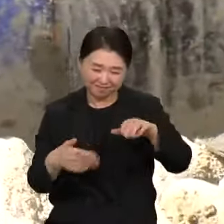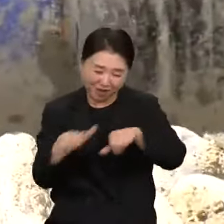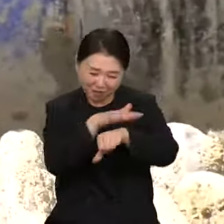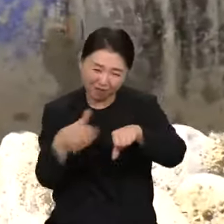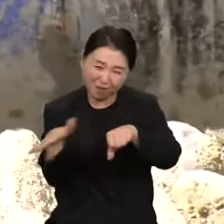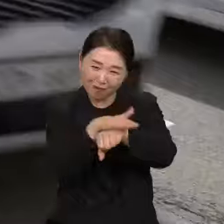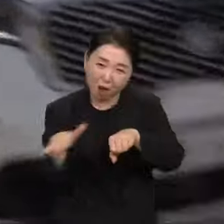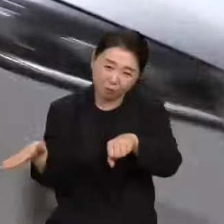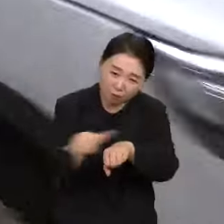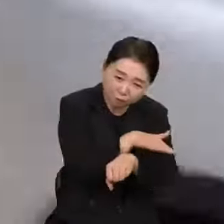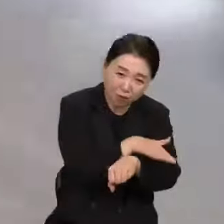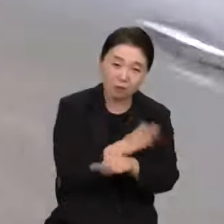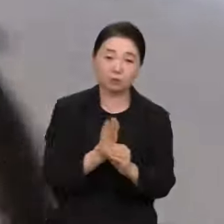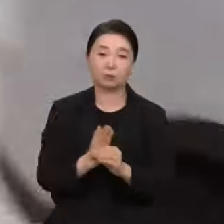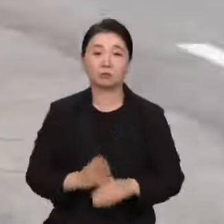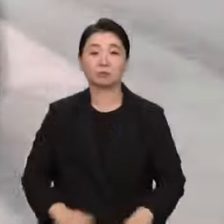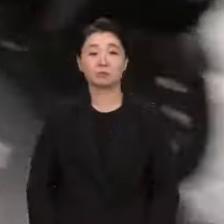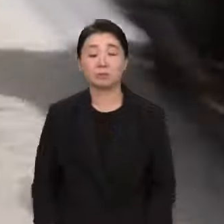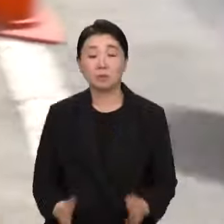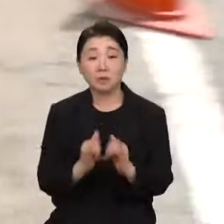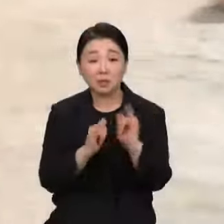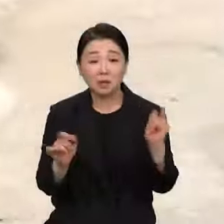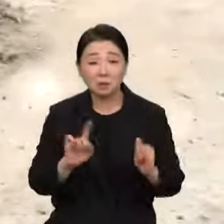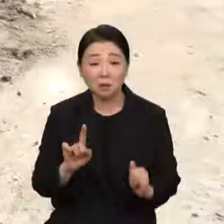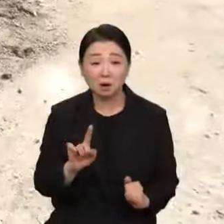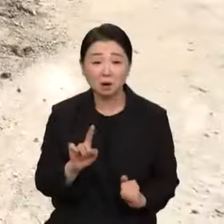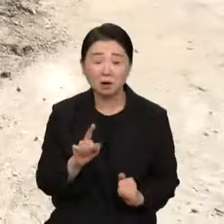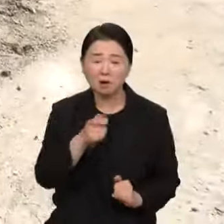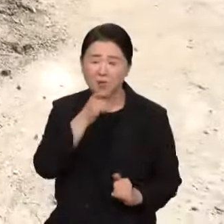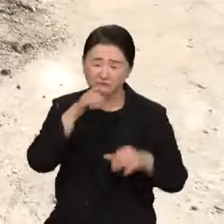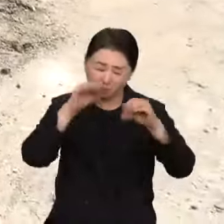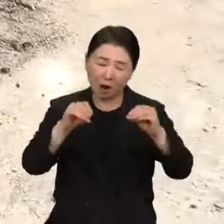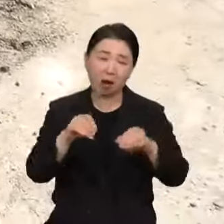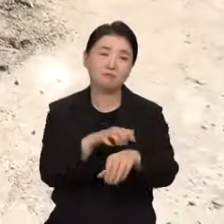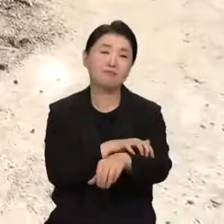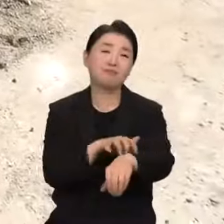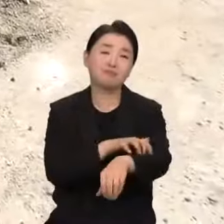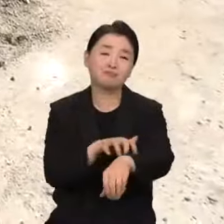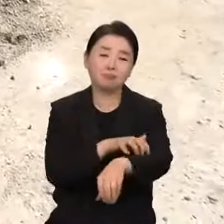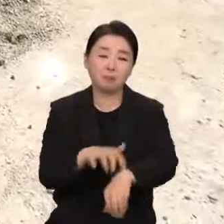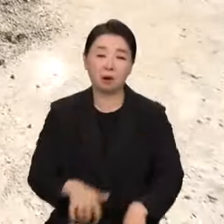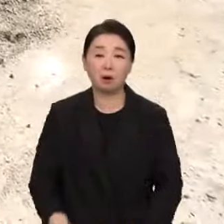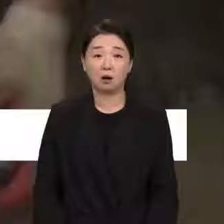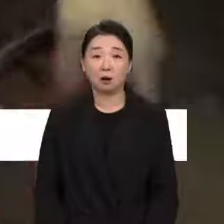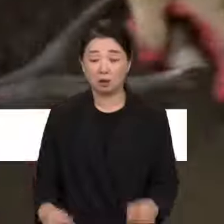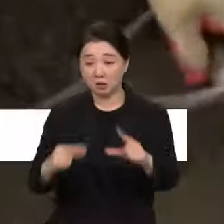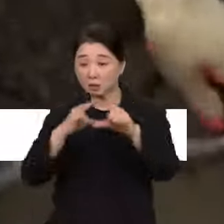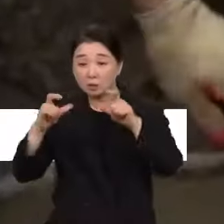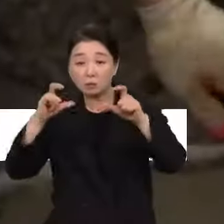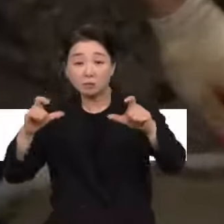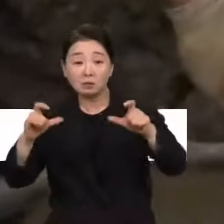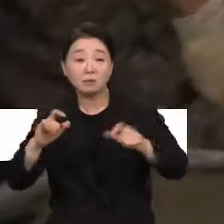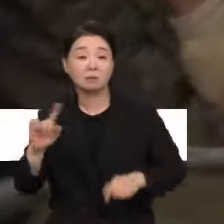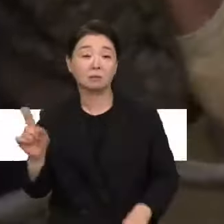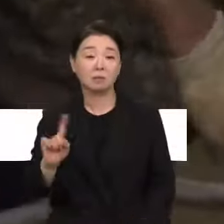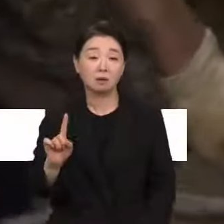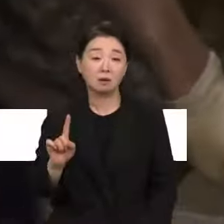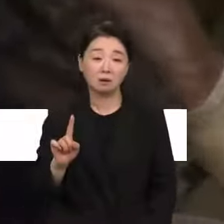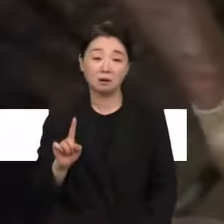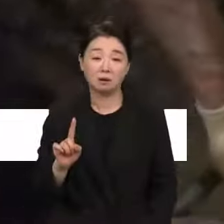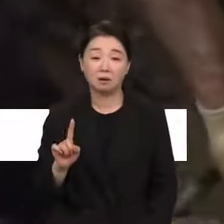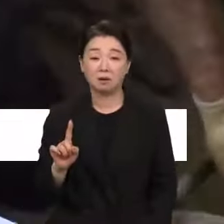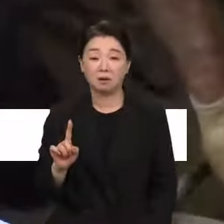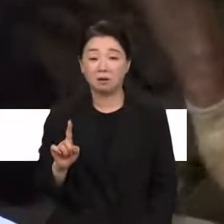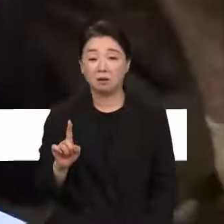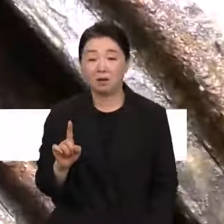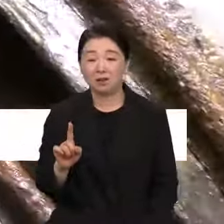이어지고 있습니다. 인근 주민들은 물이 끊겨 불편을 겪었습니다. 근데 일부 지역은 저희가